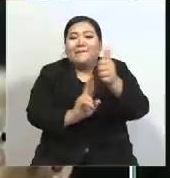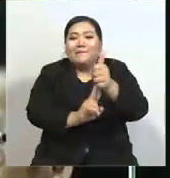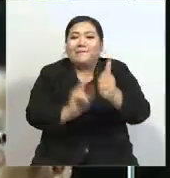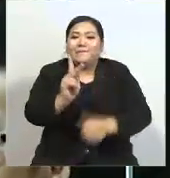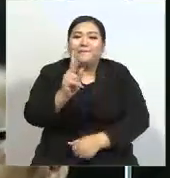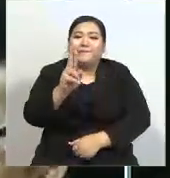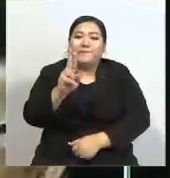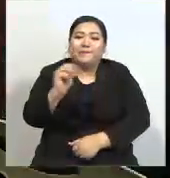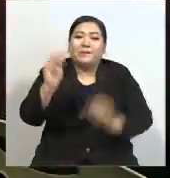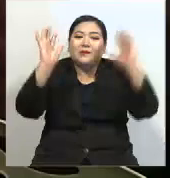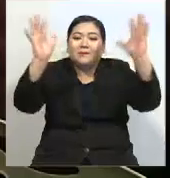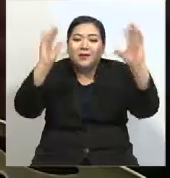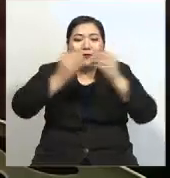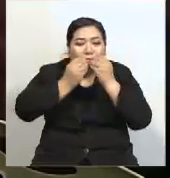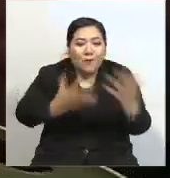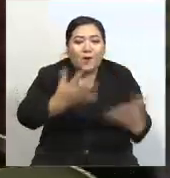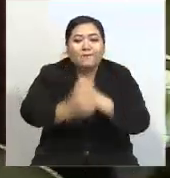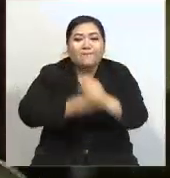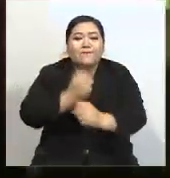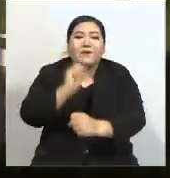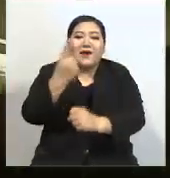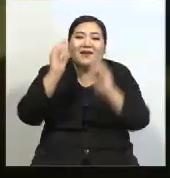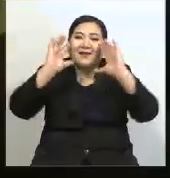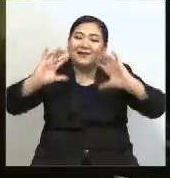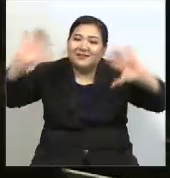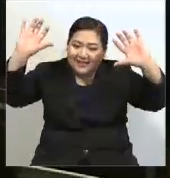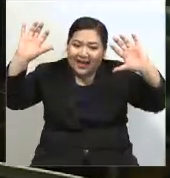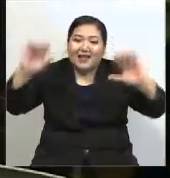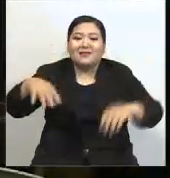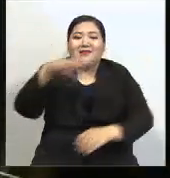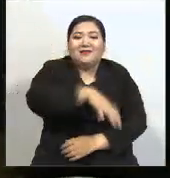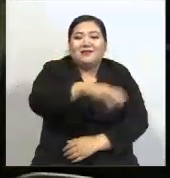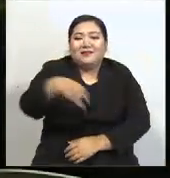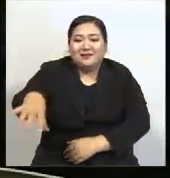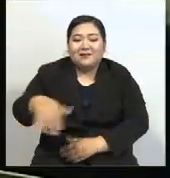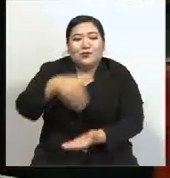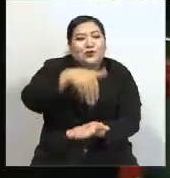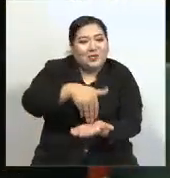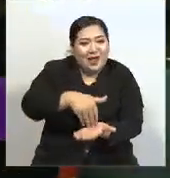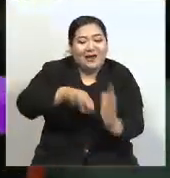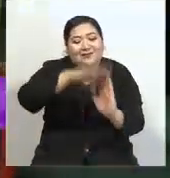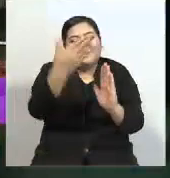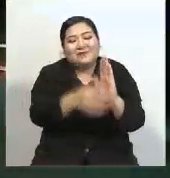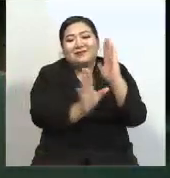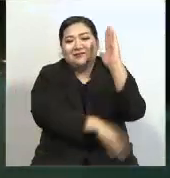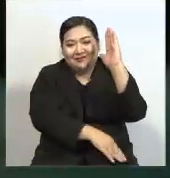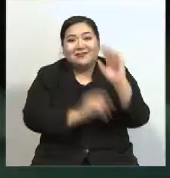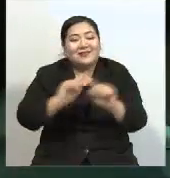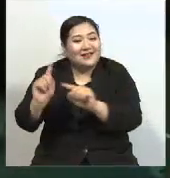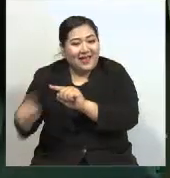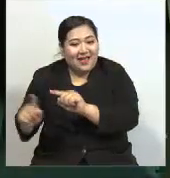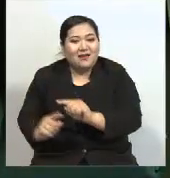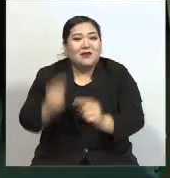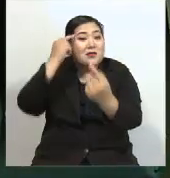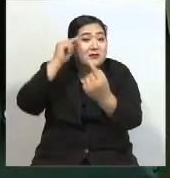มพันธ์ก็ได้อวยพรปีใหม่แก่ข้าราชการและเจ้าหน้าที่กรมประชาสัมพันธ์ทั้งในส่วนกลางและส่วนภูมิภาคเน้นย้ำถึงภ